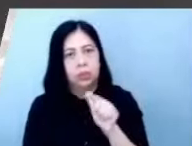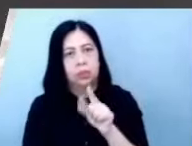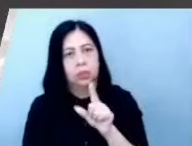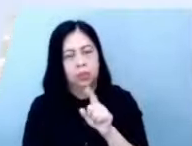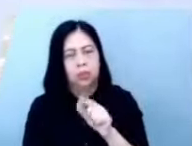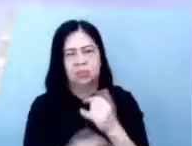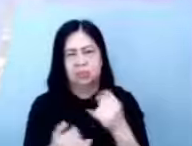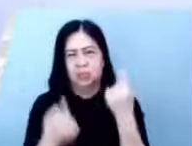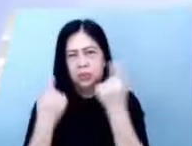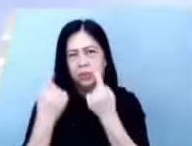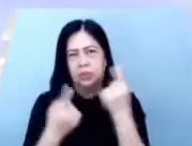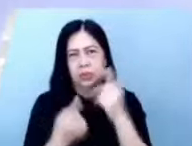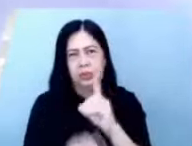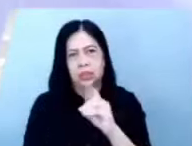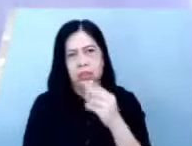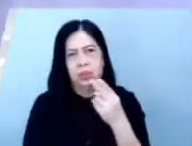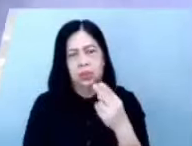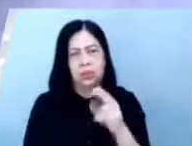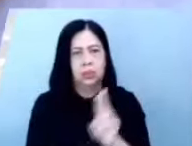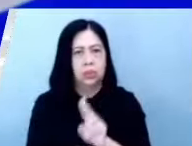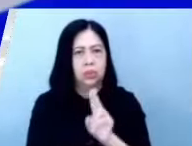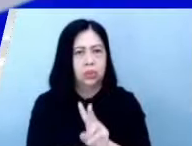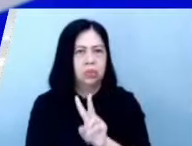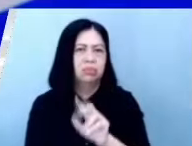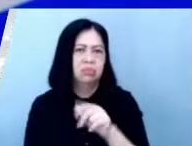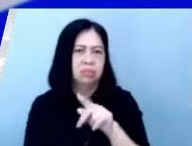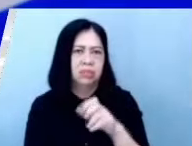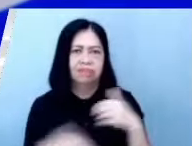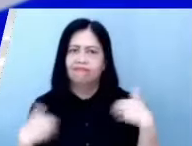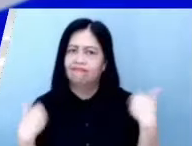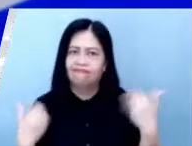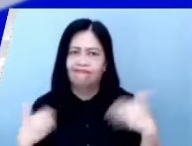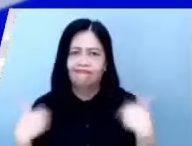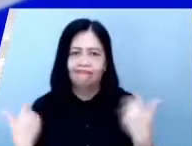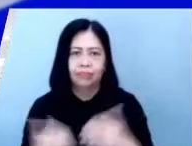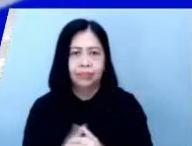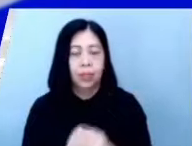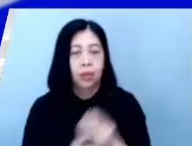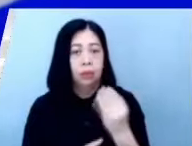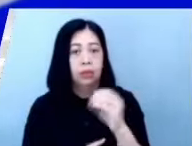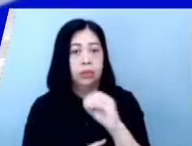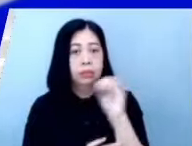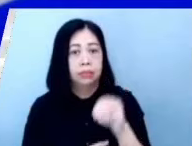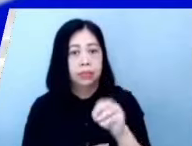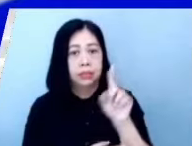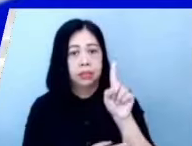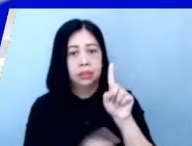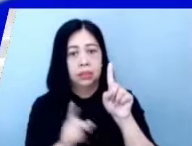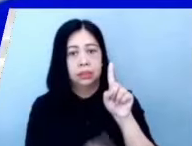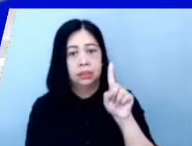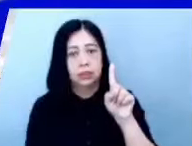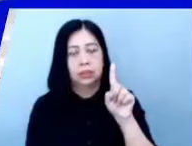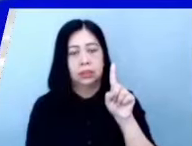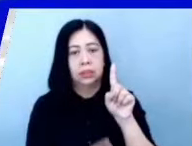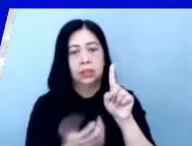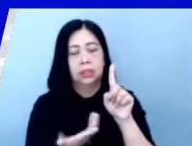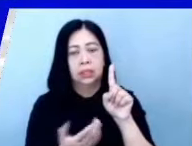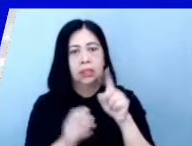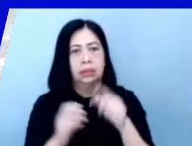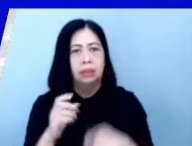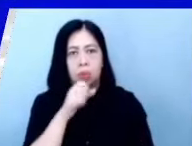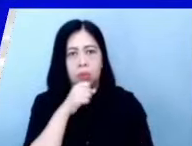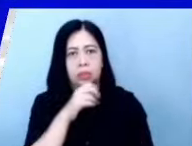mga eksperto sa paggamit ng vape ng mga menor de edad. 14% o isa sa bawat 7 edad 13 hanggang 15 ang gumagamit